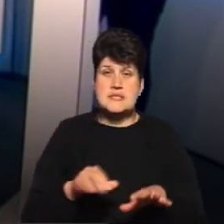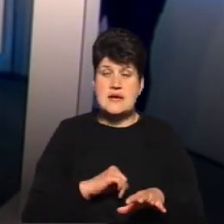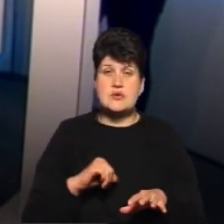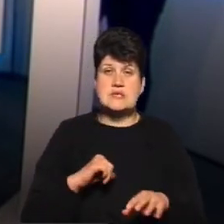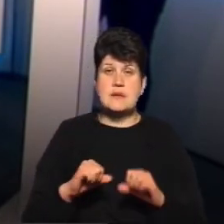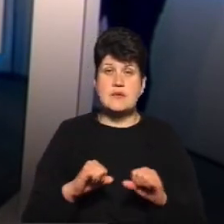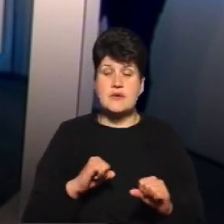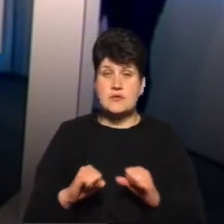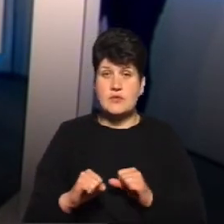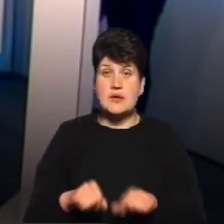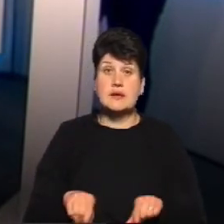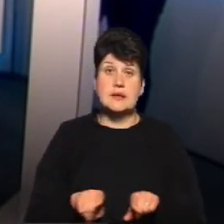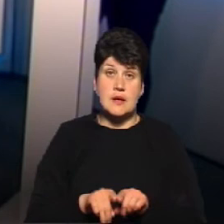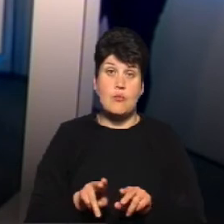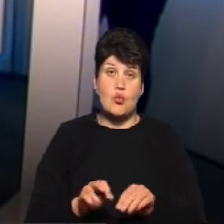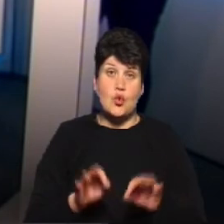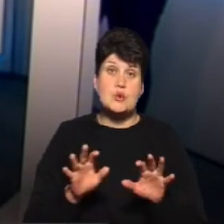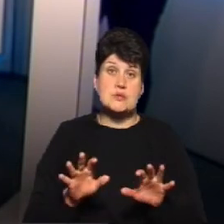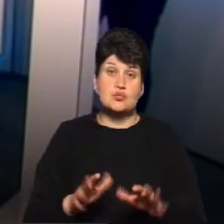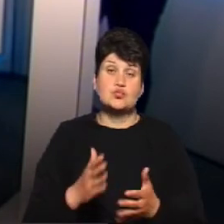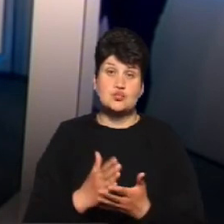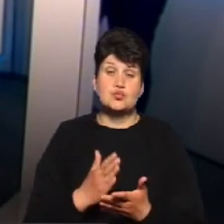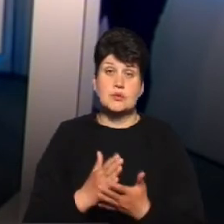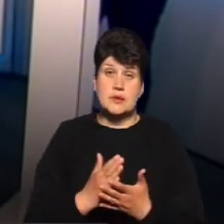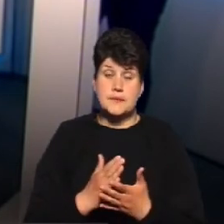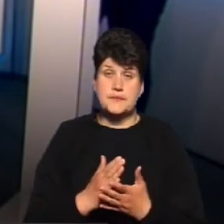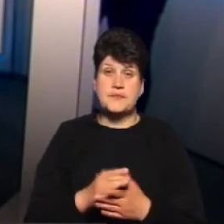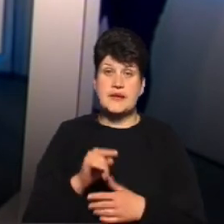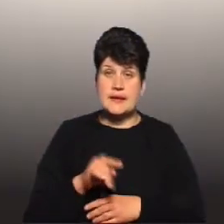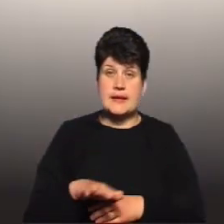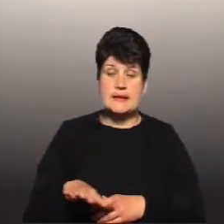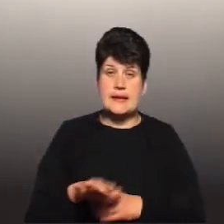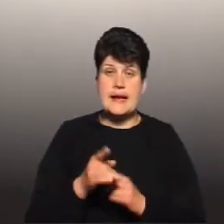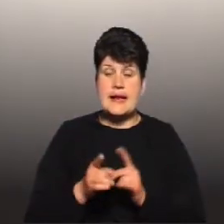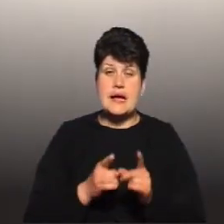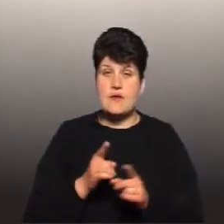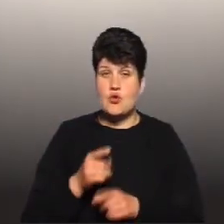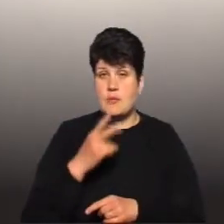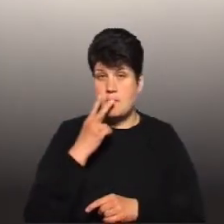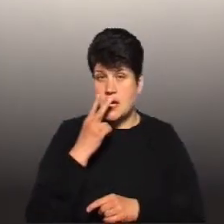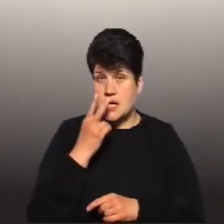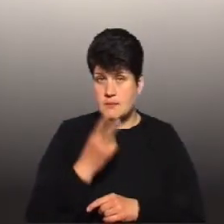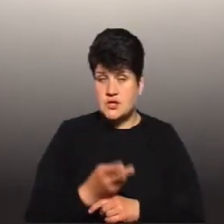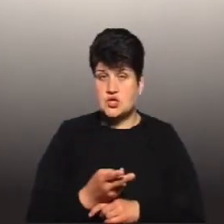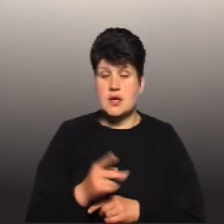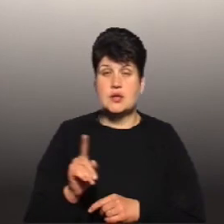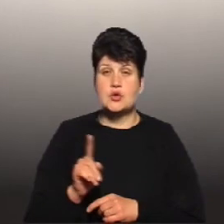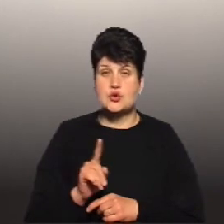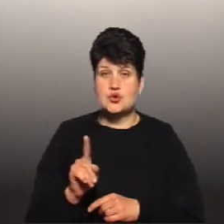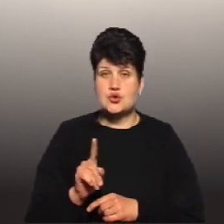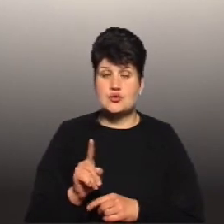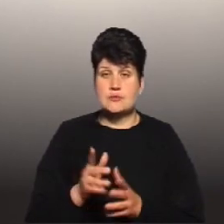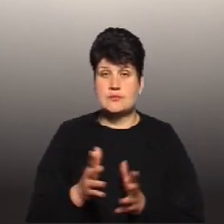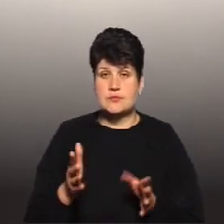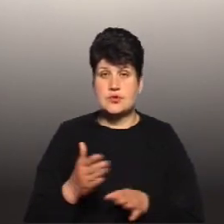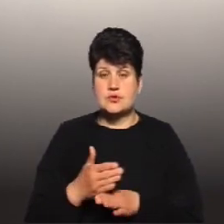по законодавству є. І так територіальна реформа передбачала, що левова частка